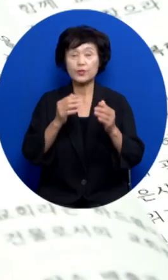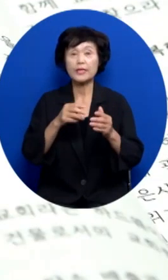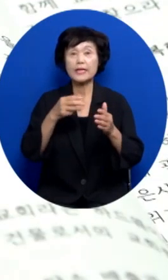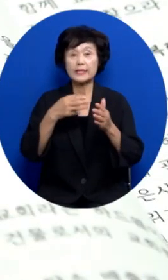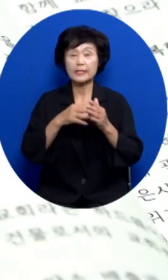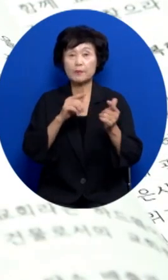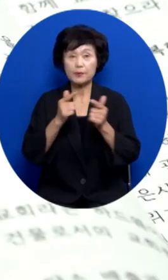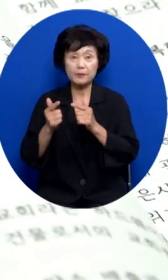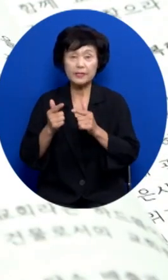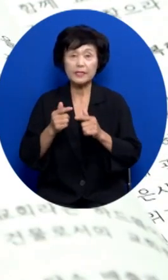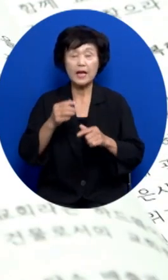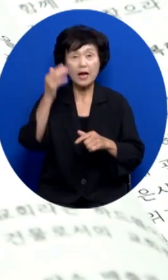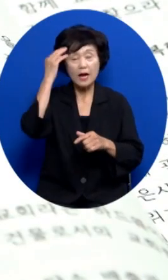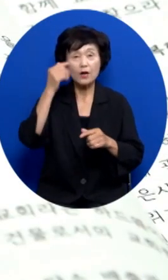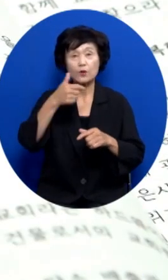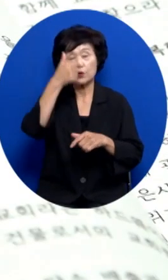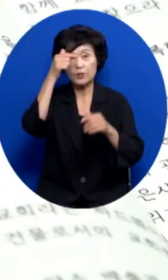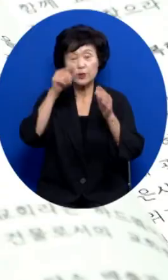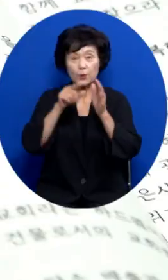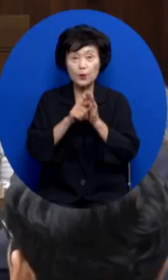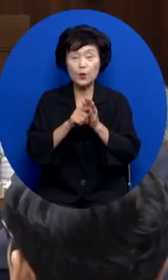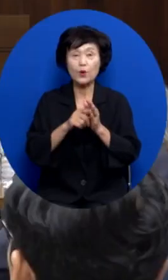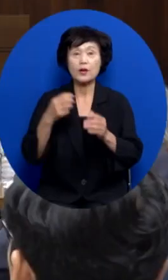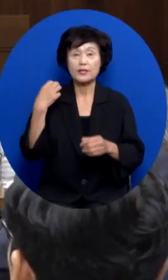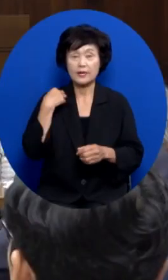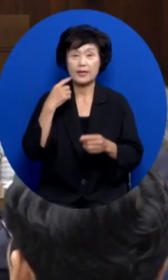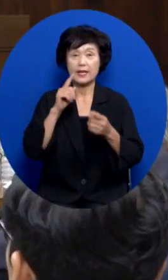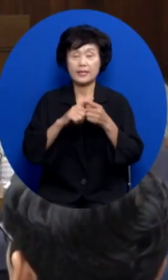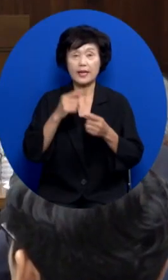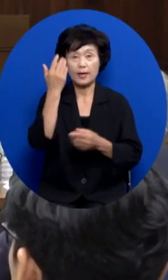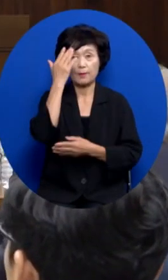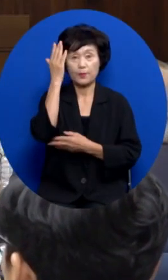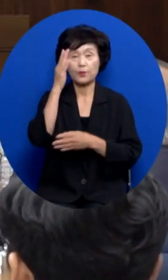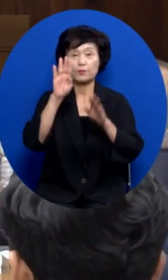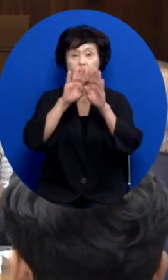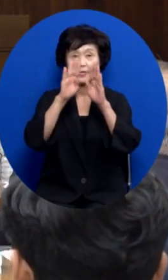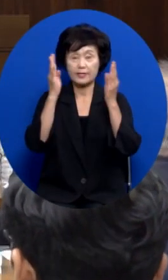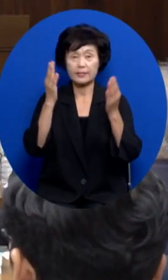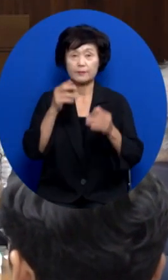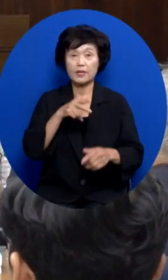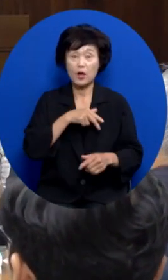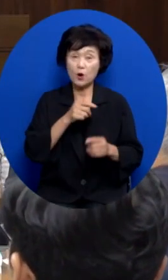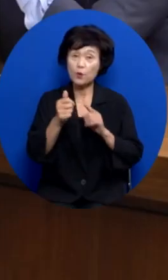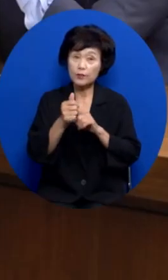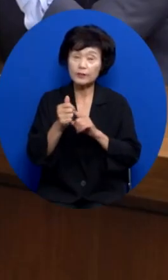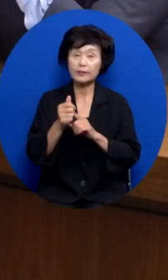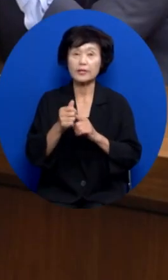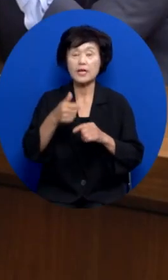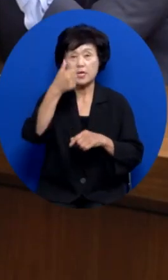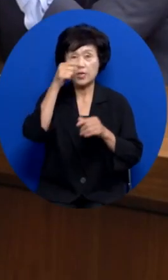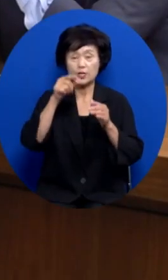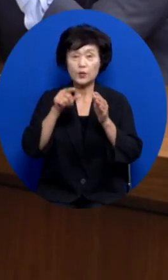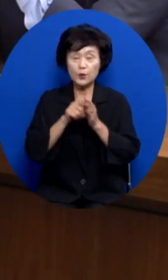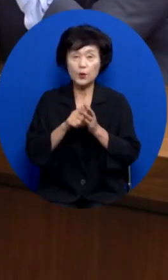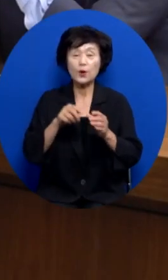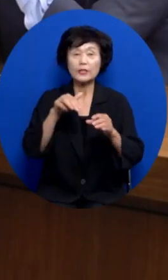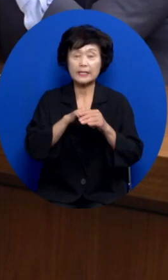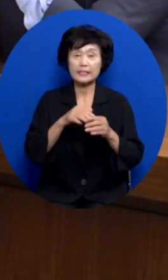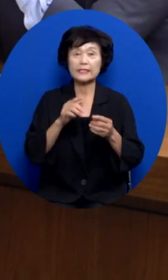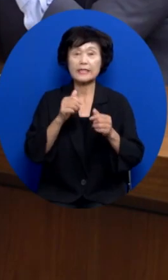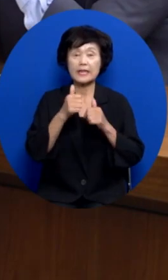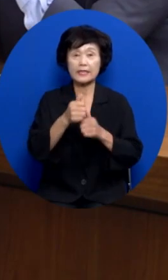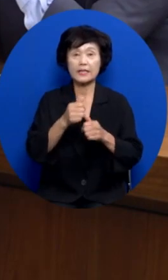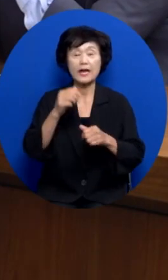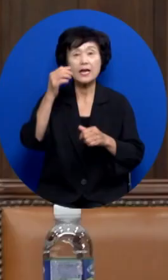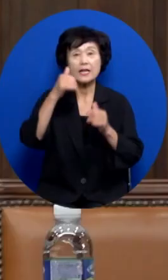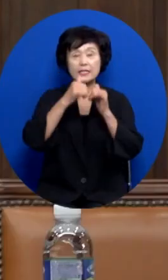극복과 한국 기독교의 역할 포럼을 주최했습니다. 정 의원은 교회가 기독교 정신에 따라 사회 문제 극복에 나서주길 바란다고